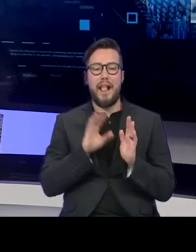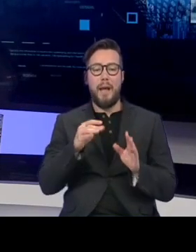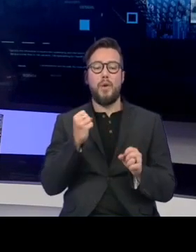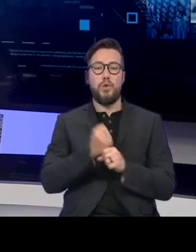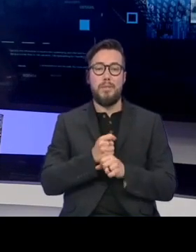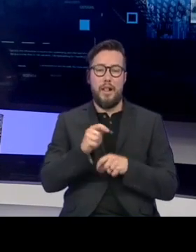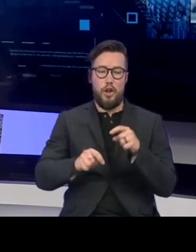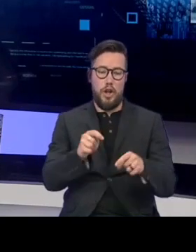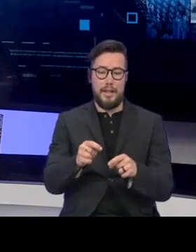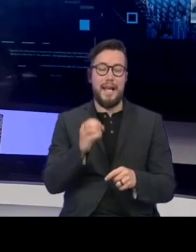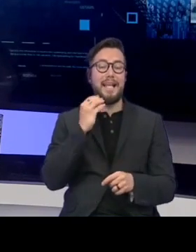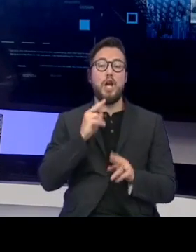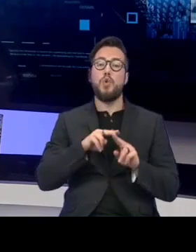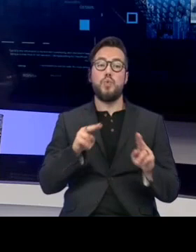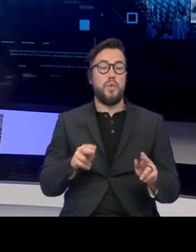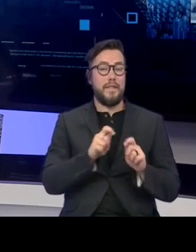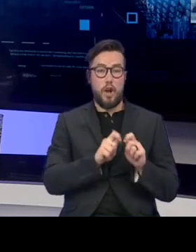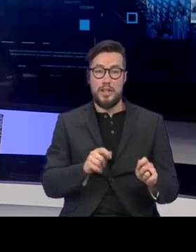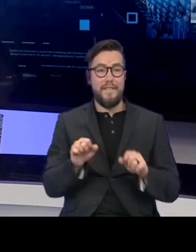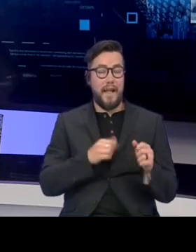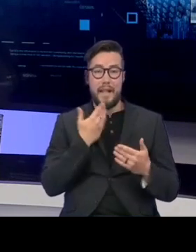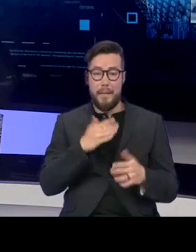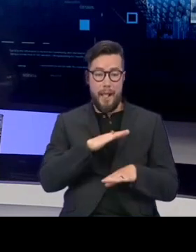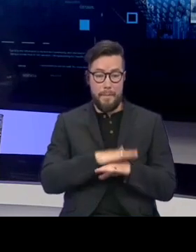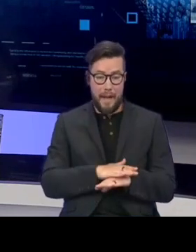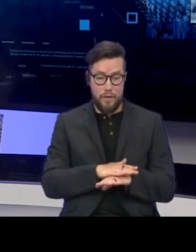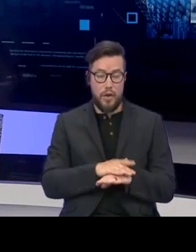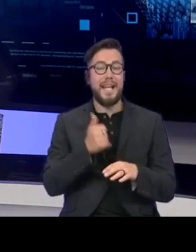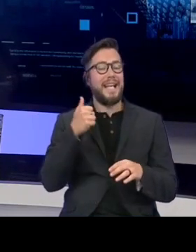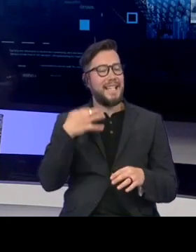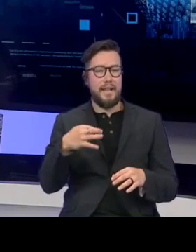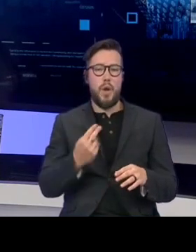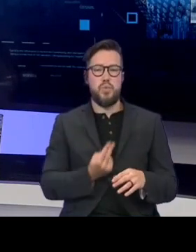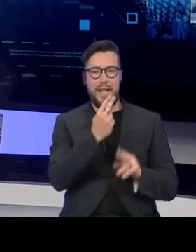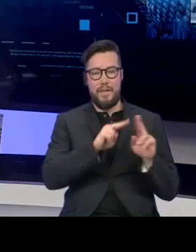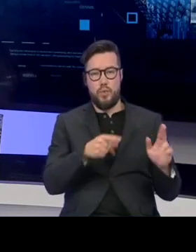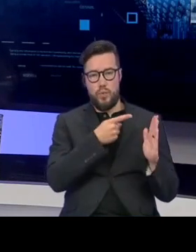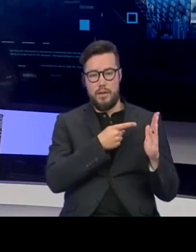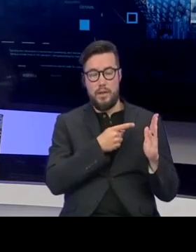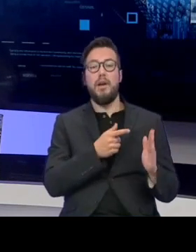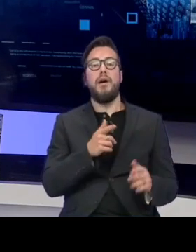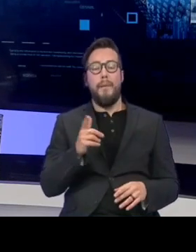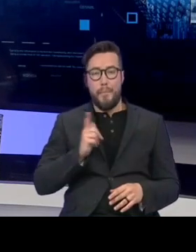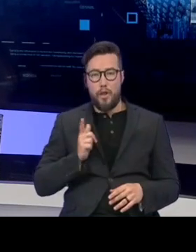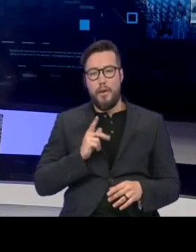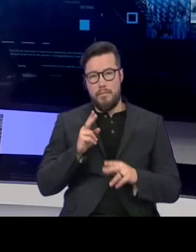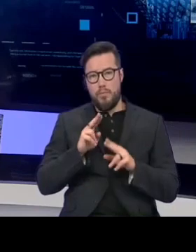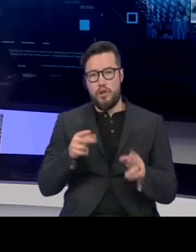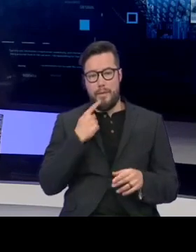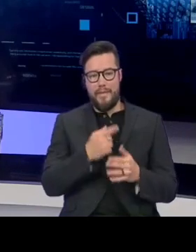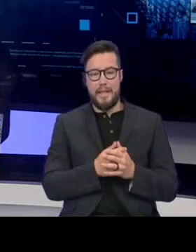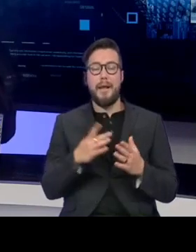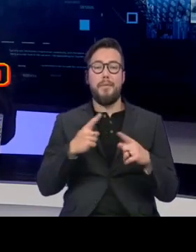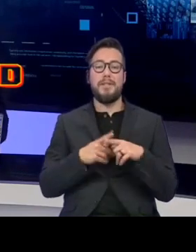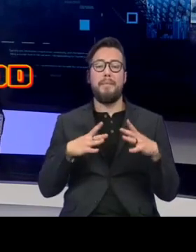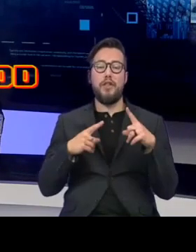reálne kroky. A pokiaľ súd nerozhodne, že vláda na to kompetencie nemala, a to je jedine ústavný súd, tak iba v tom prípade to môžete povedať. A zároveň, pán Tomáš, vy